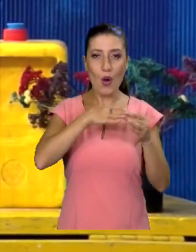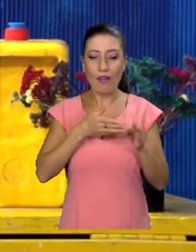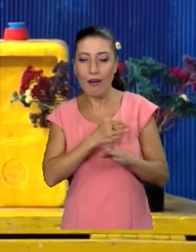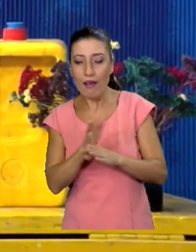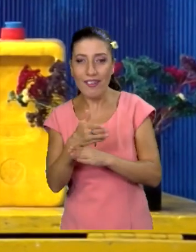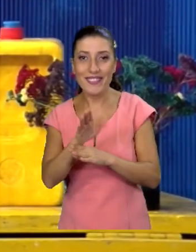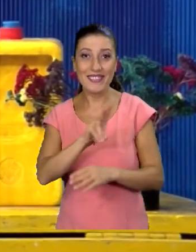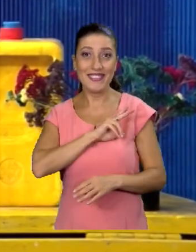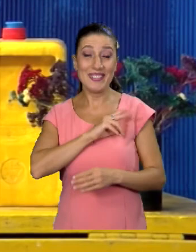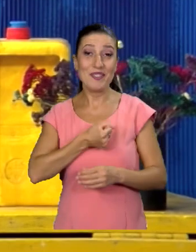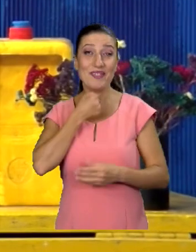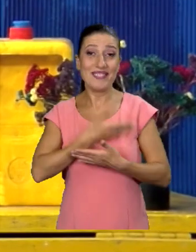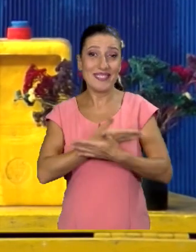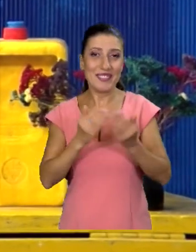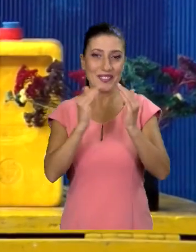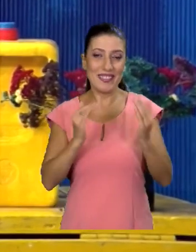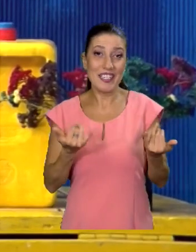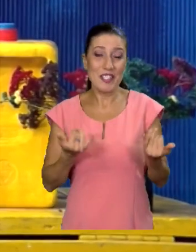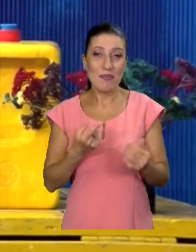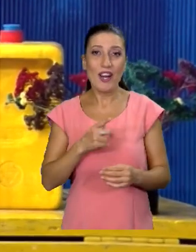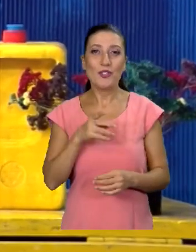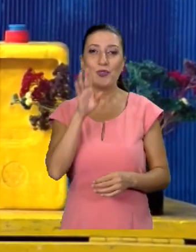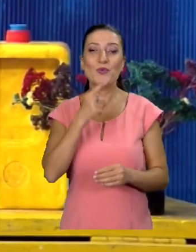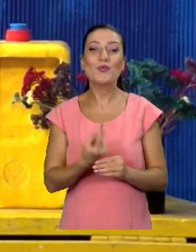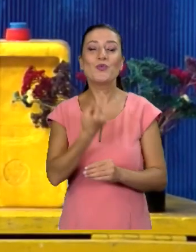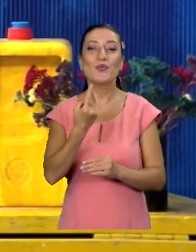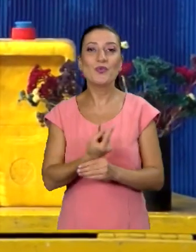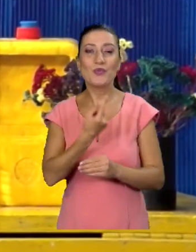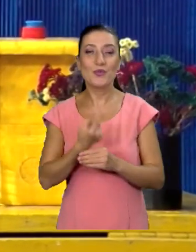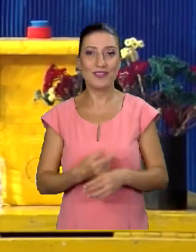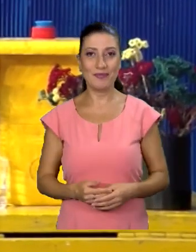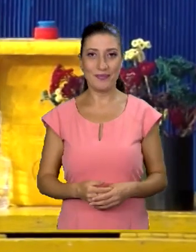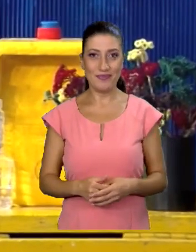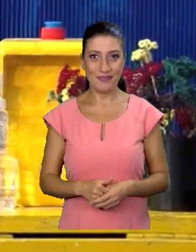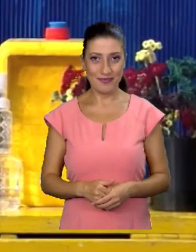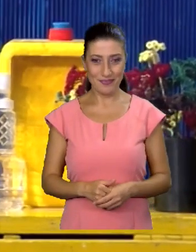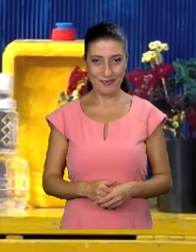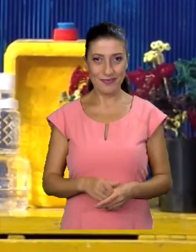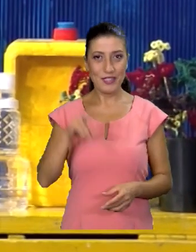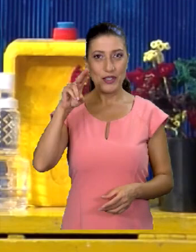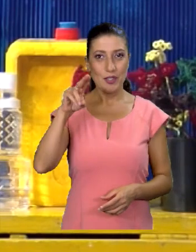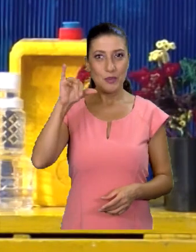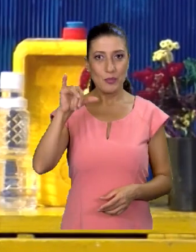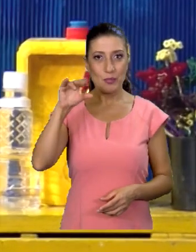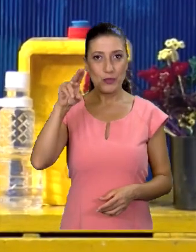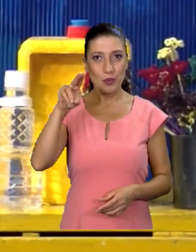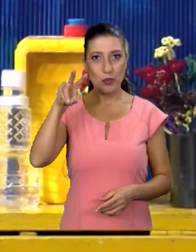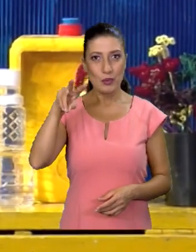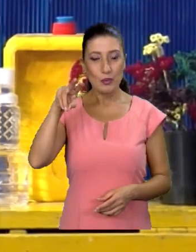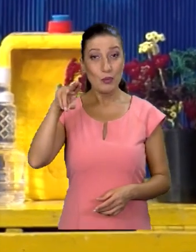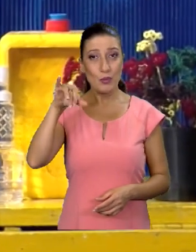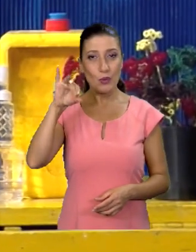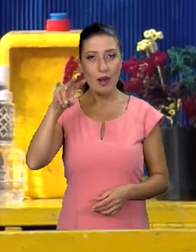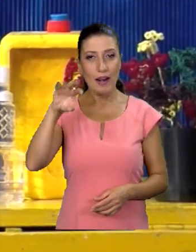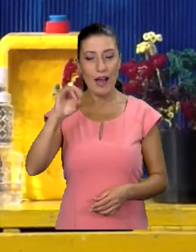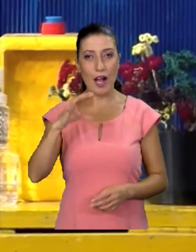Ba, si eli pastik nere metik nere. Hima gnum enk tsaitakh pyurneri kam aveli chish zhogorti lezvov asats pulpulak neri molorak,